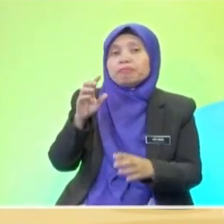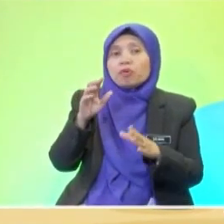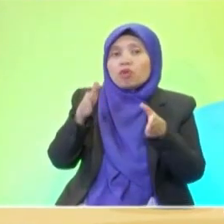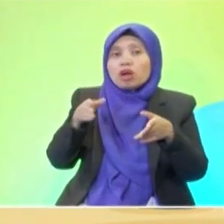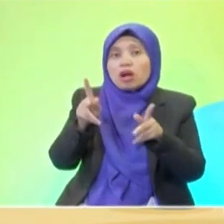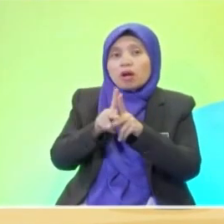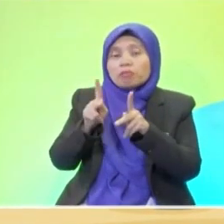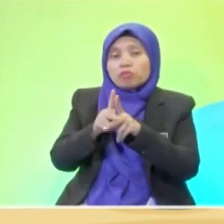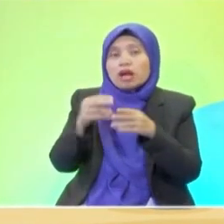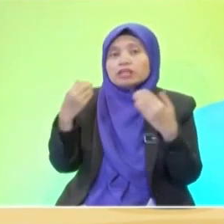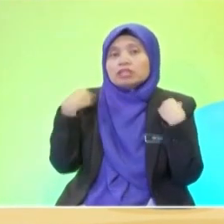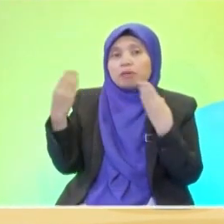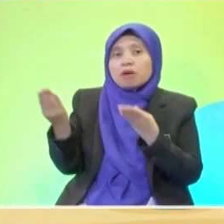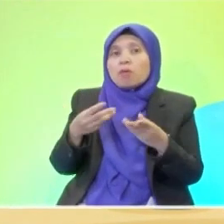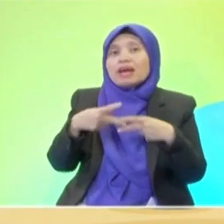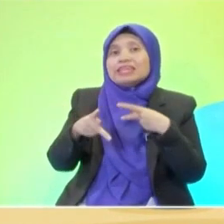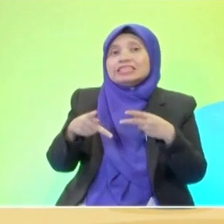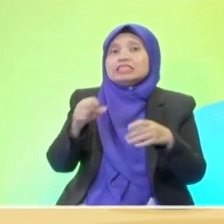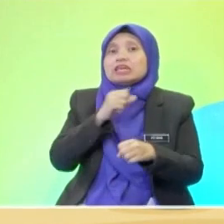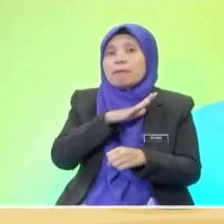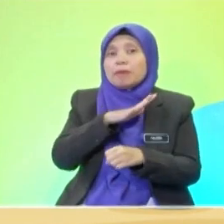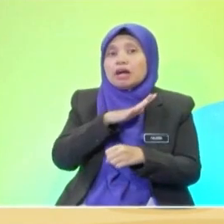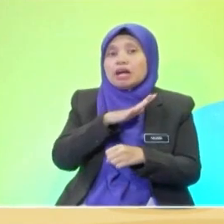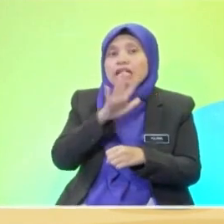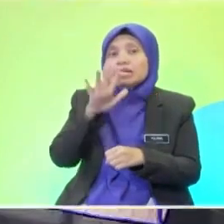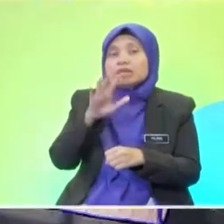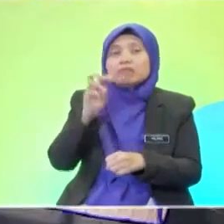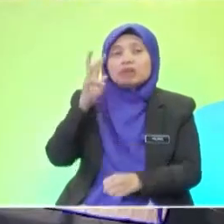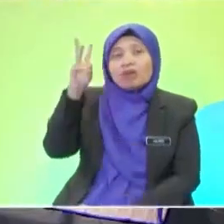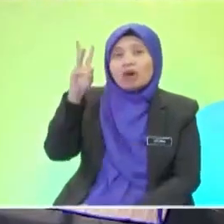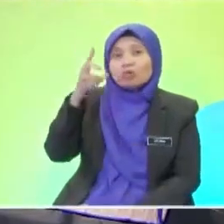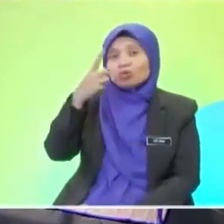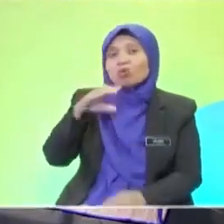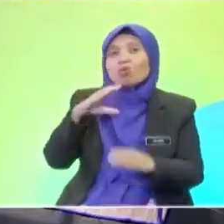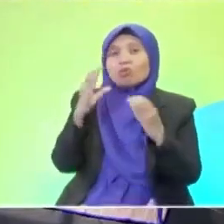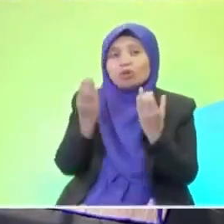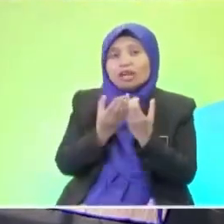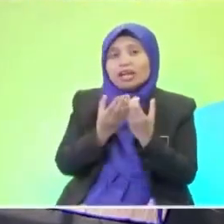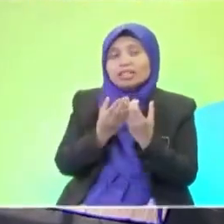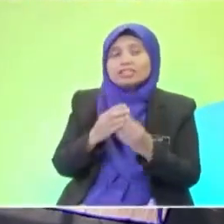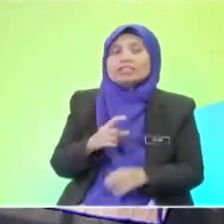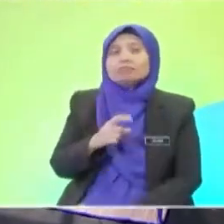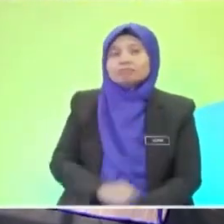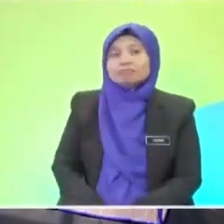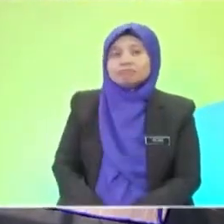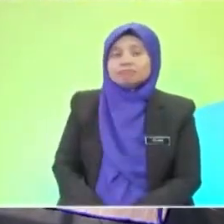sarung tangan plastik sampah dan macam-macam lagi 5 wahaha untuk kumpulan keton